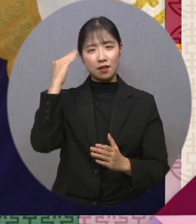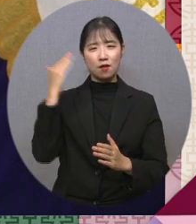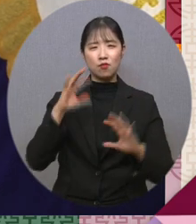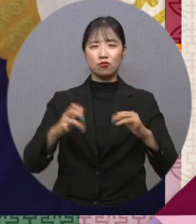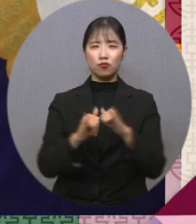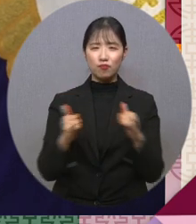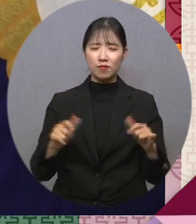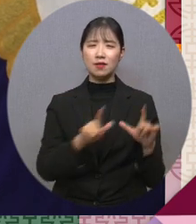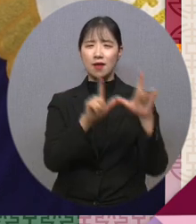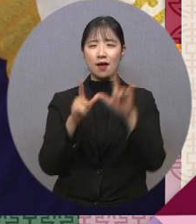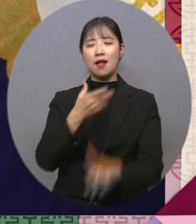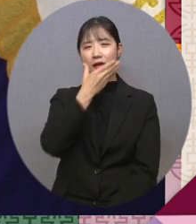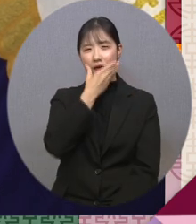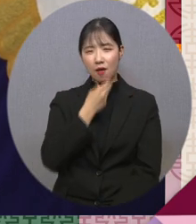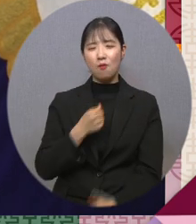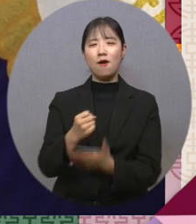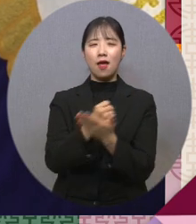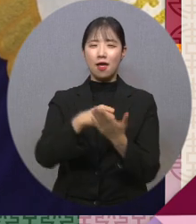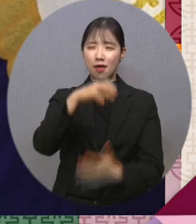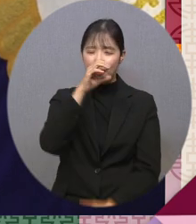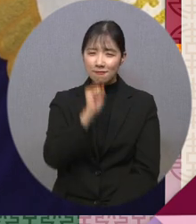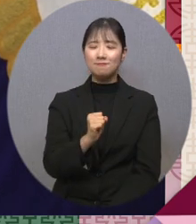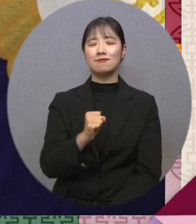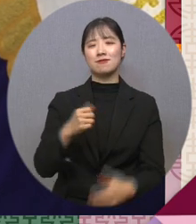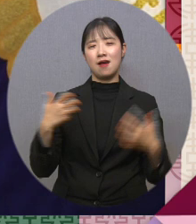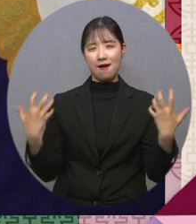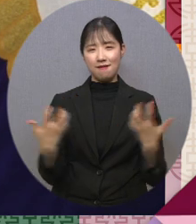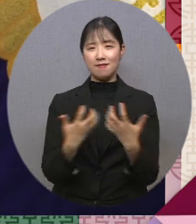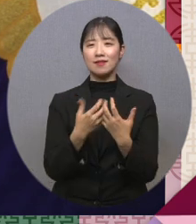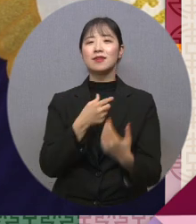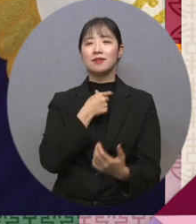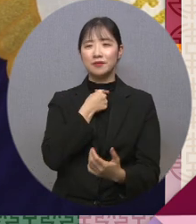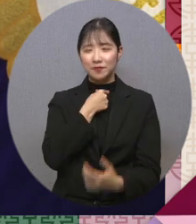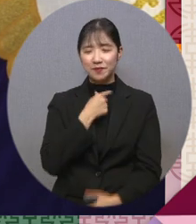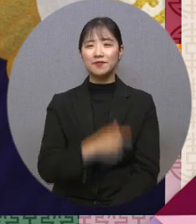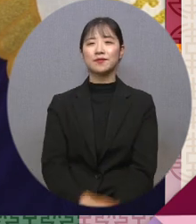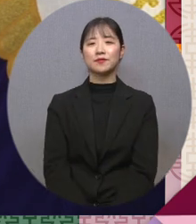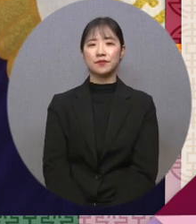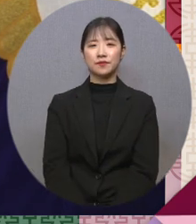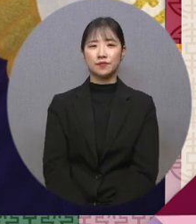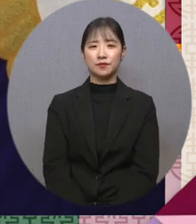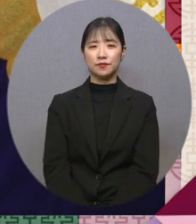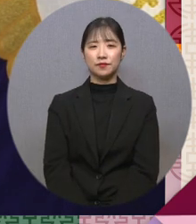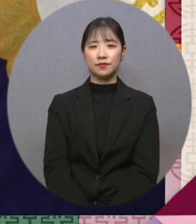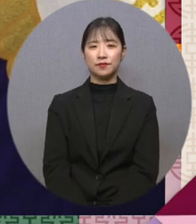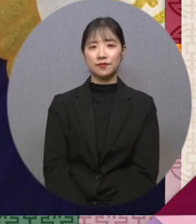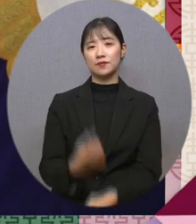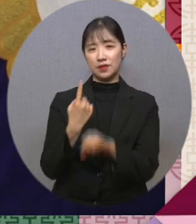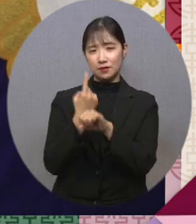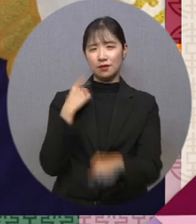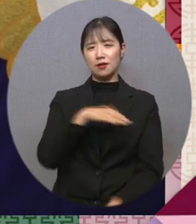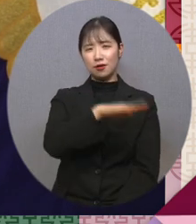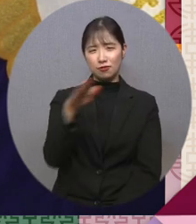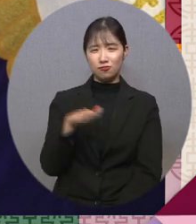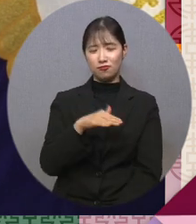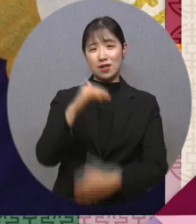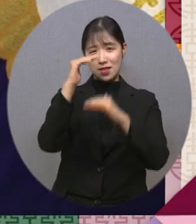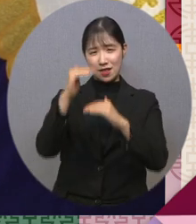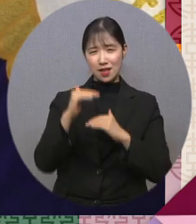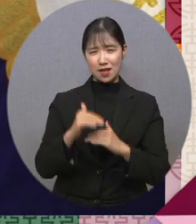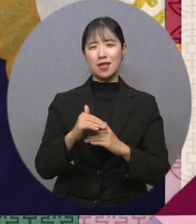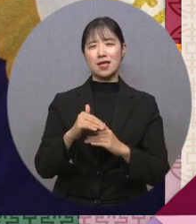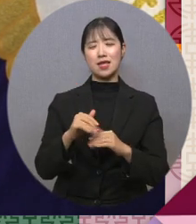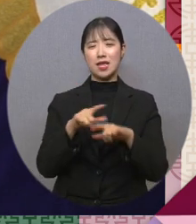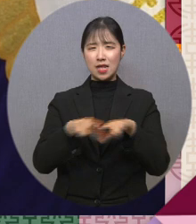삶에 행복과 행운이 가득하시기를 기원합니다. 지난해 우리는 단계적 일상